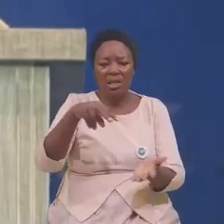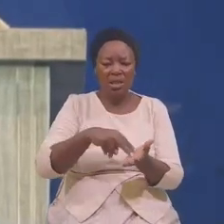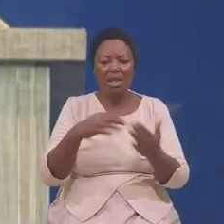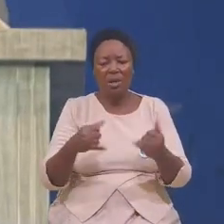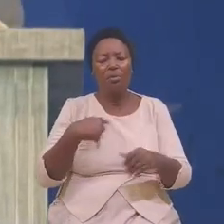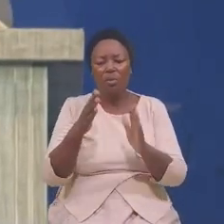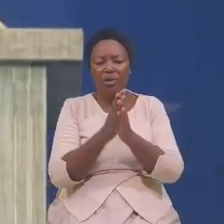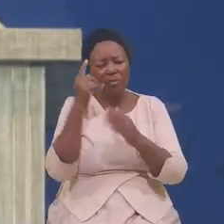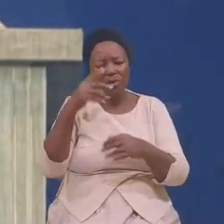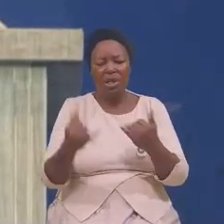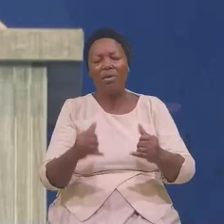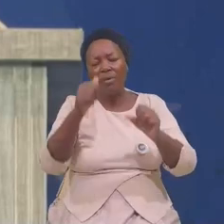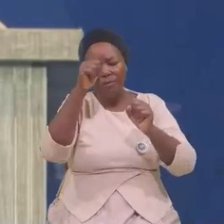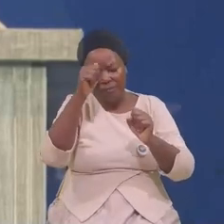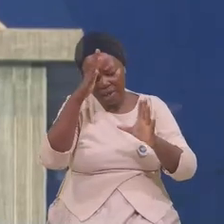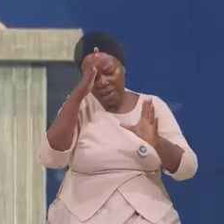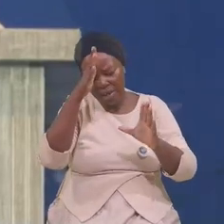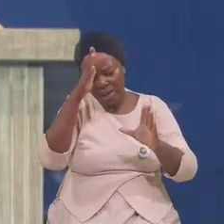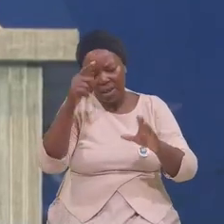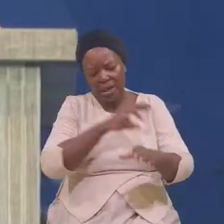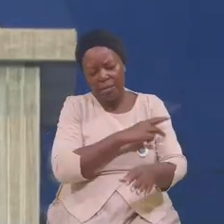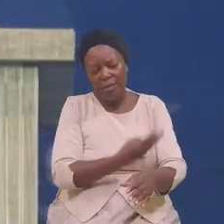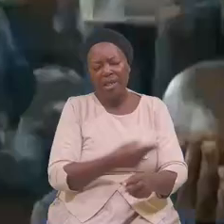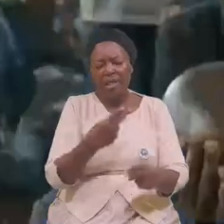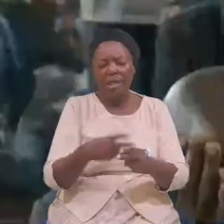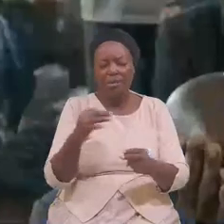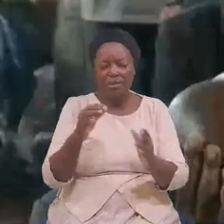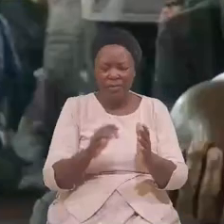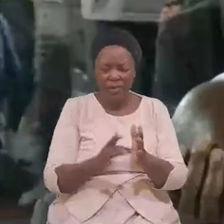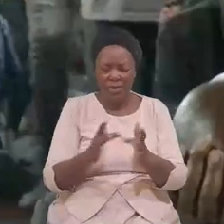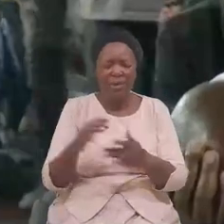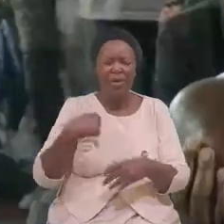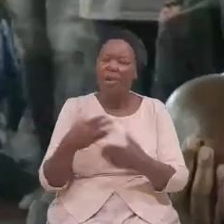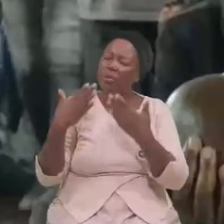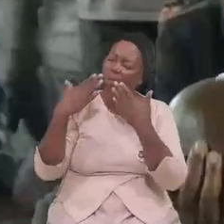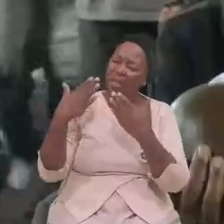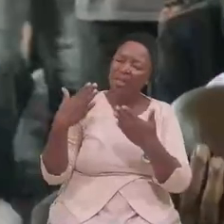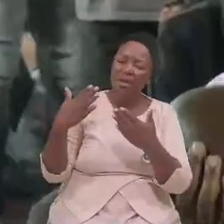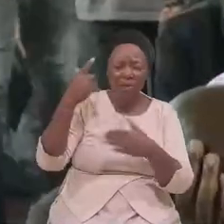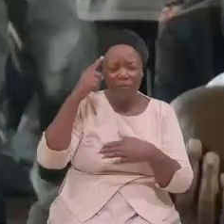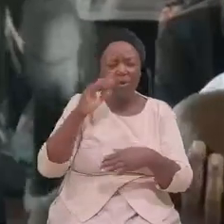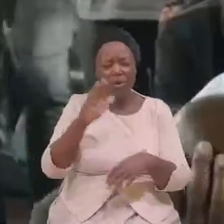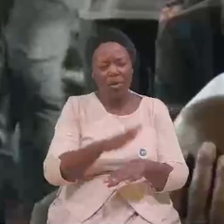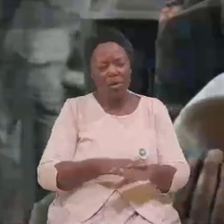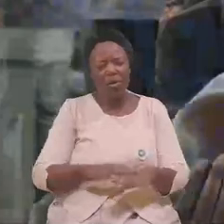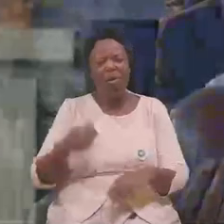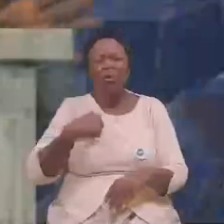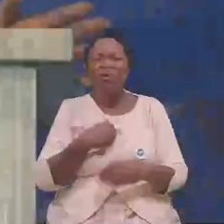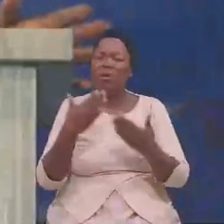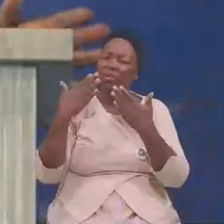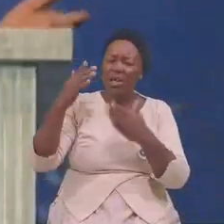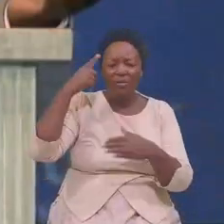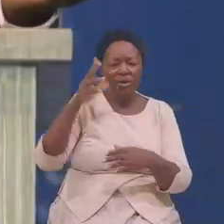Père, au nom puissant de Jésus, nous te remercions pour ton appel. Nous te remercions pour ton